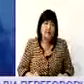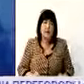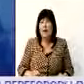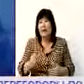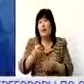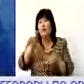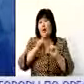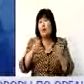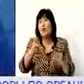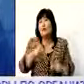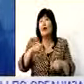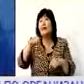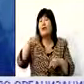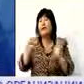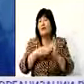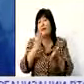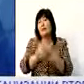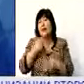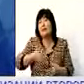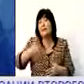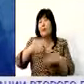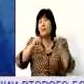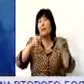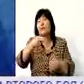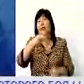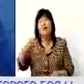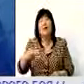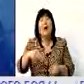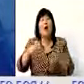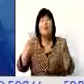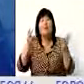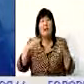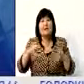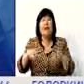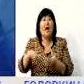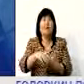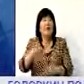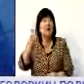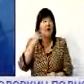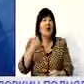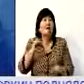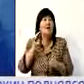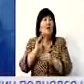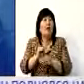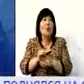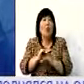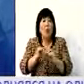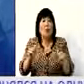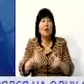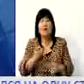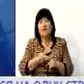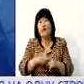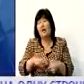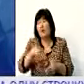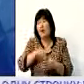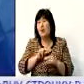На базе школы-гимназии номер 9 состоялся семинар-практикум на тему «Модернизация общественного сознания – залог развития». В семинаре приняли